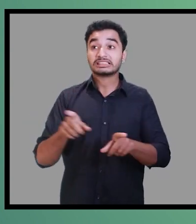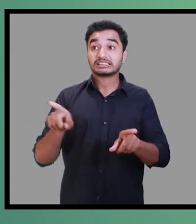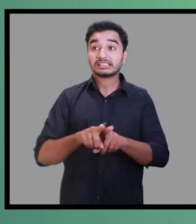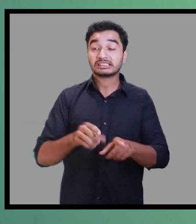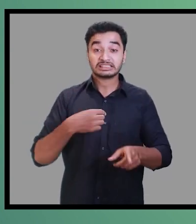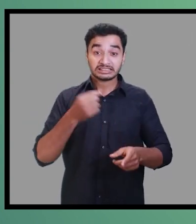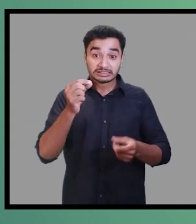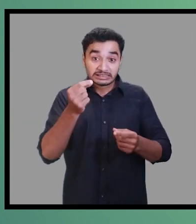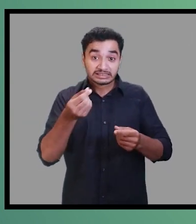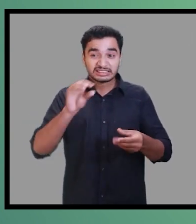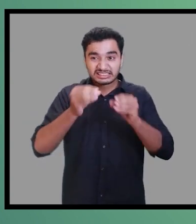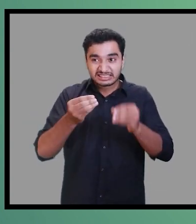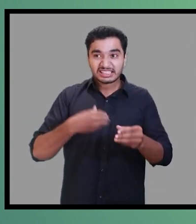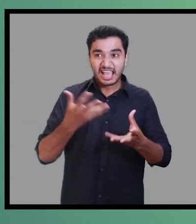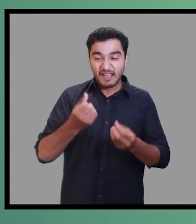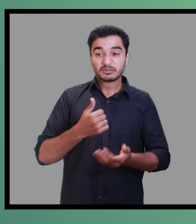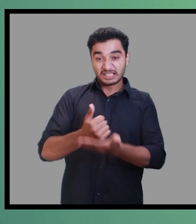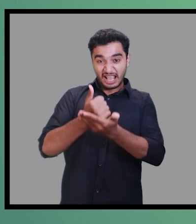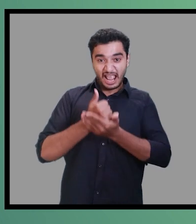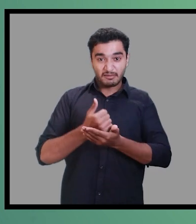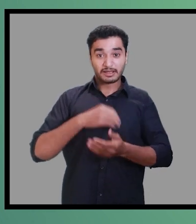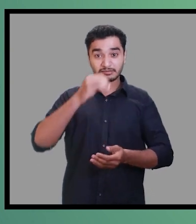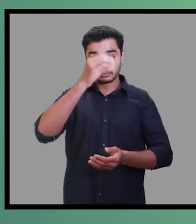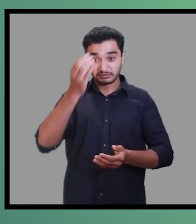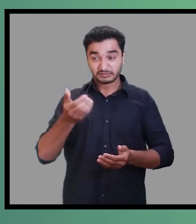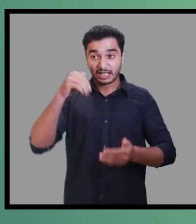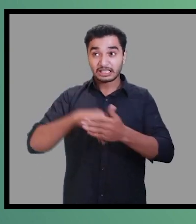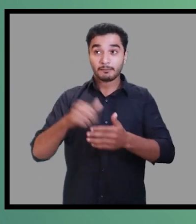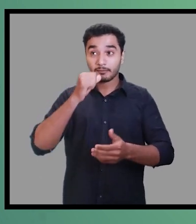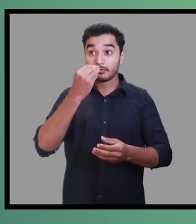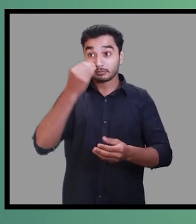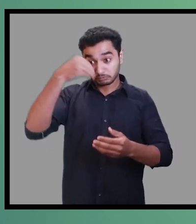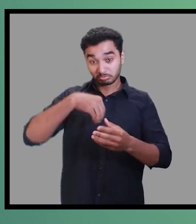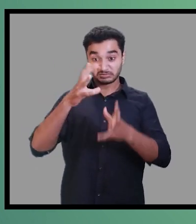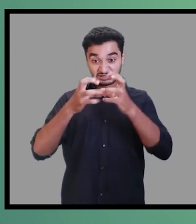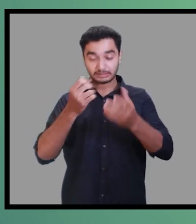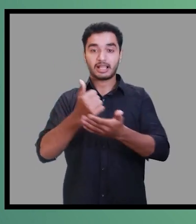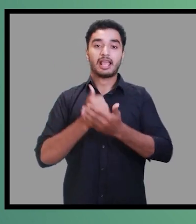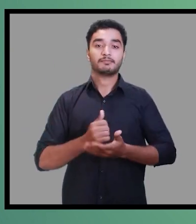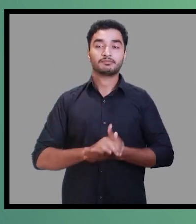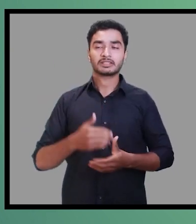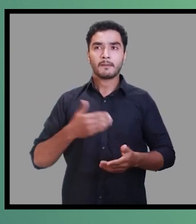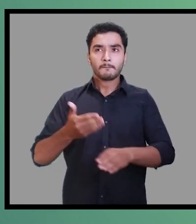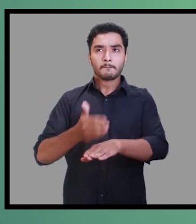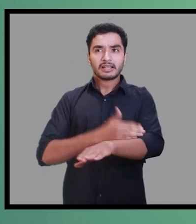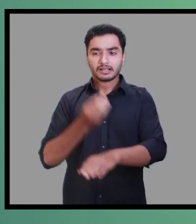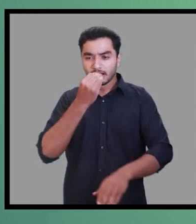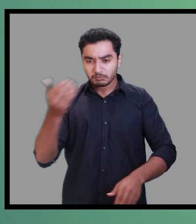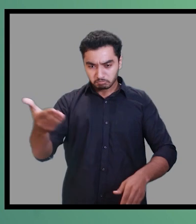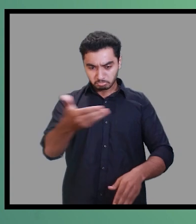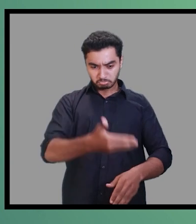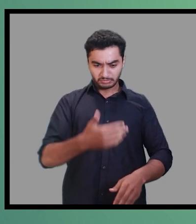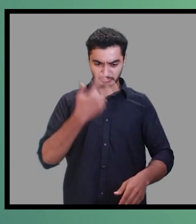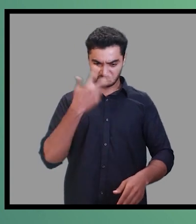کے انزائمز نکلتے ہیں جو ہماری خوراک کو ہضم کرنے میں مدد دیتے ہیں۔ تو اس سے پہلے جب ہم کھانا ہمارے سامنے آتا ہے تو ہم معدے کے